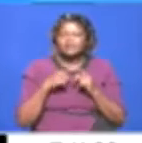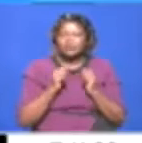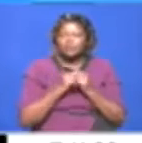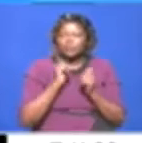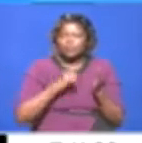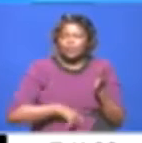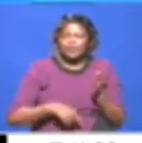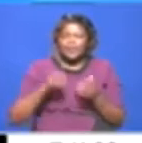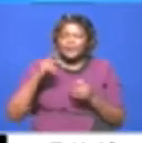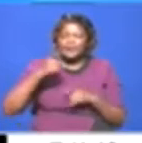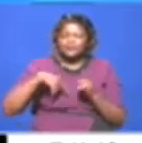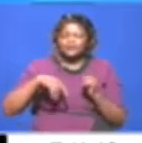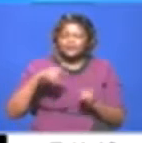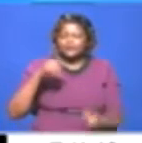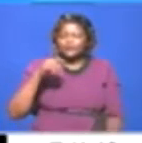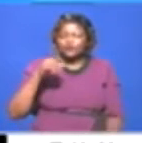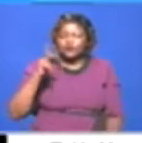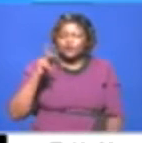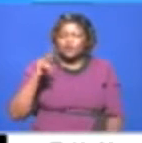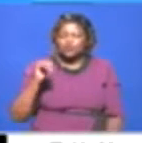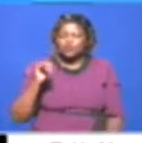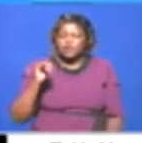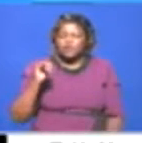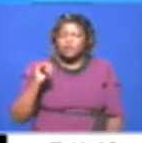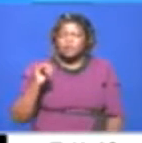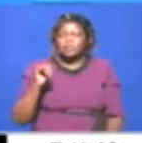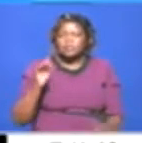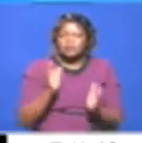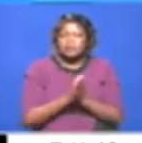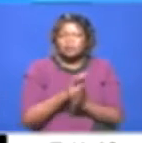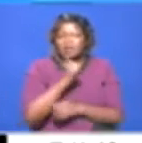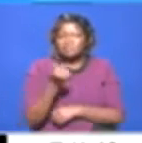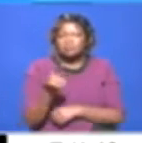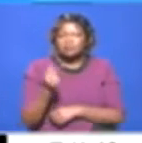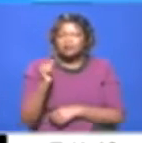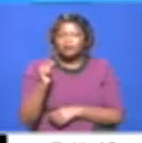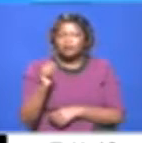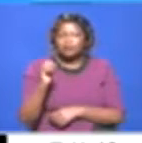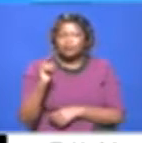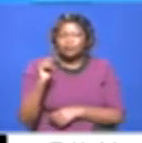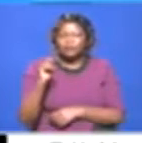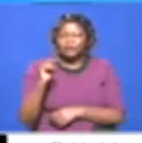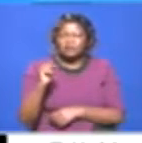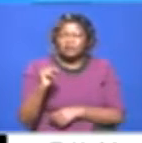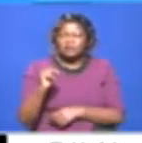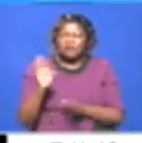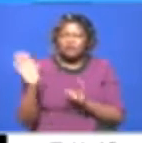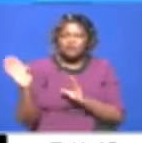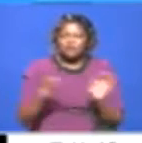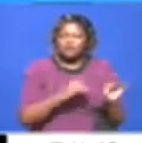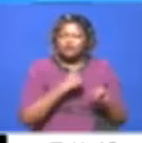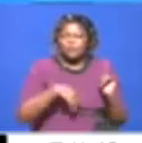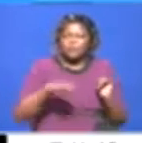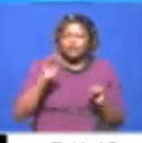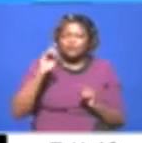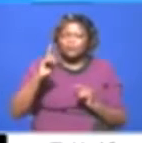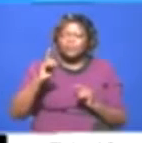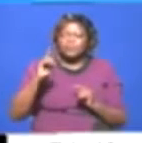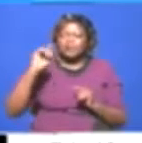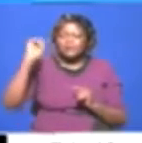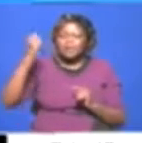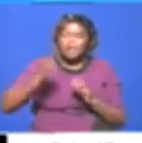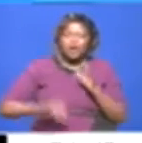Bunge wa Kandui Wafula Wamunyinyi na mwenzake wa Tongaren Eseli Simiyu wamekihama chama cha Ford Kenya na kubuni chama